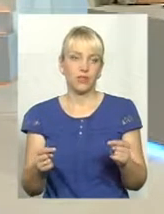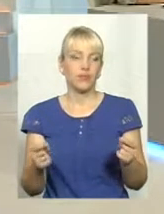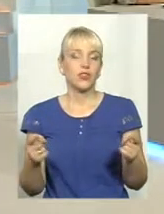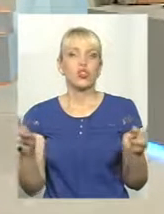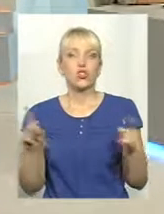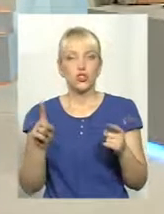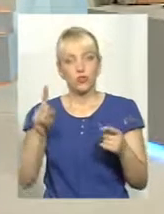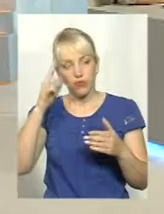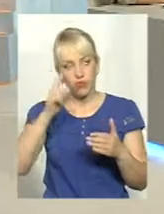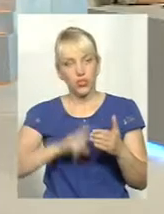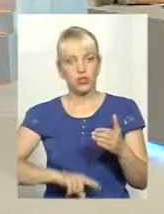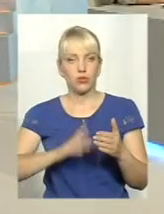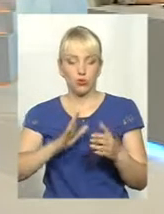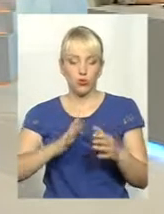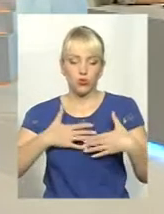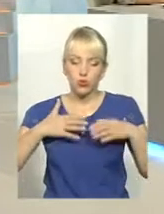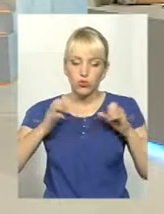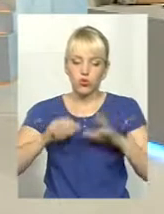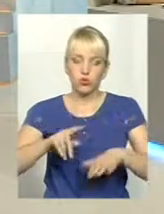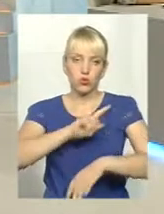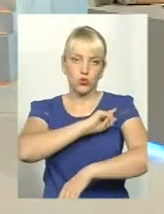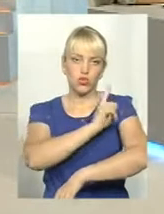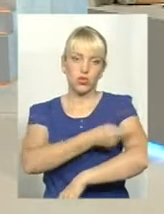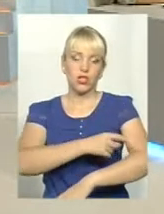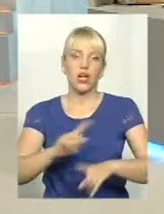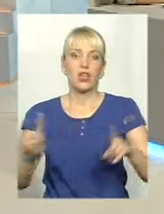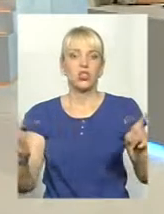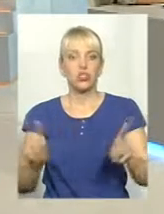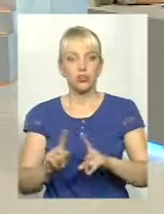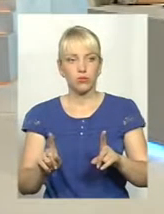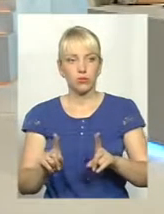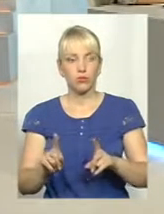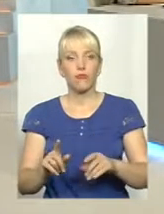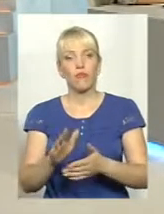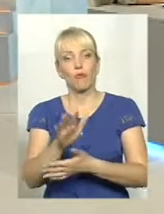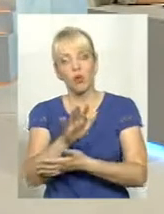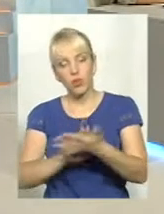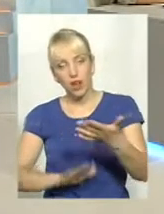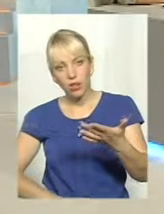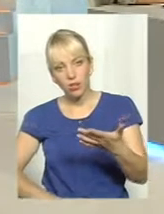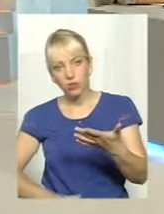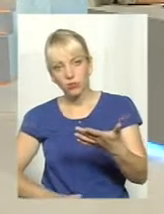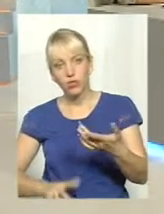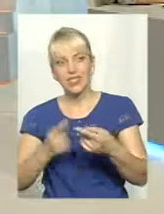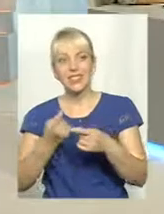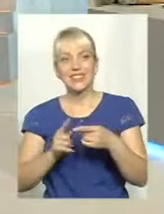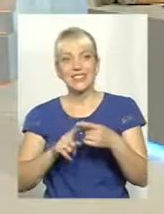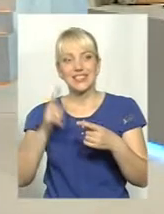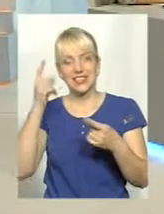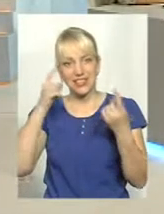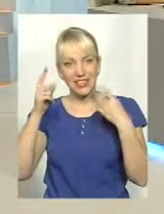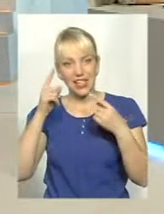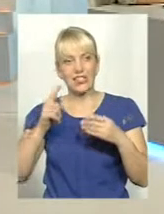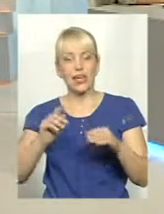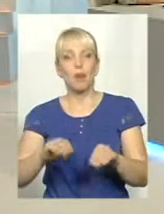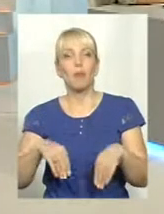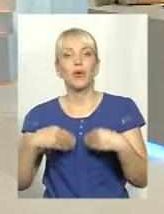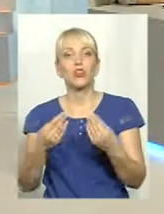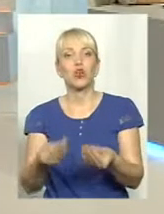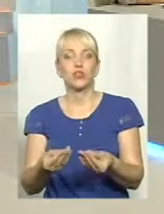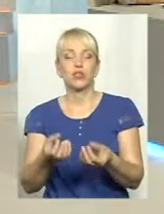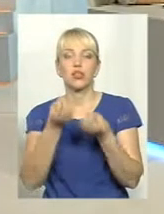приземленими категоріями, а бачитимуть в простому складне і розумітимуть, для чого потрібні